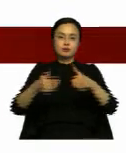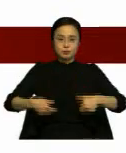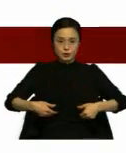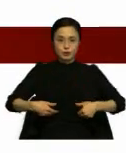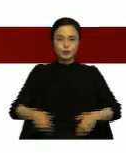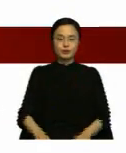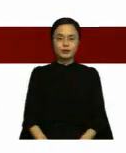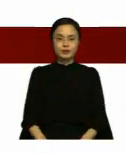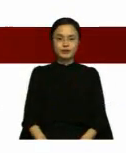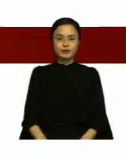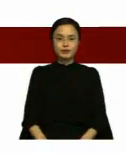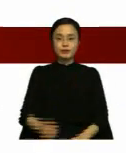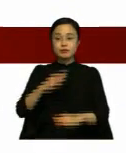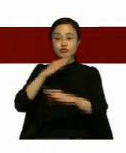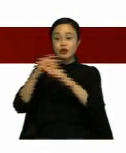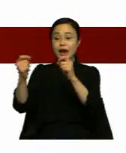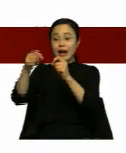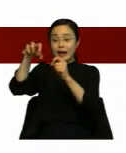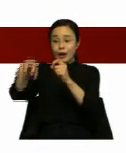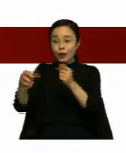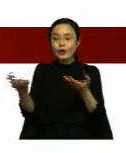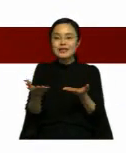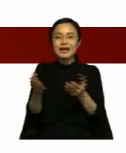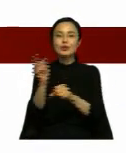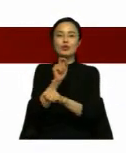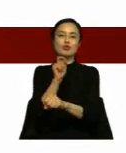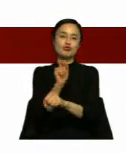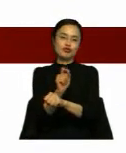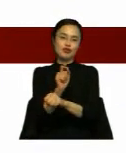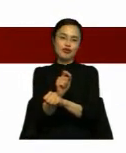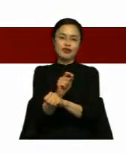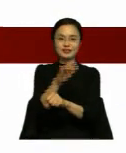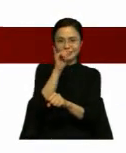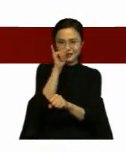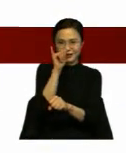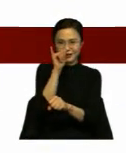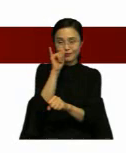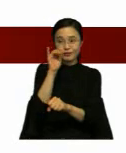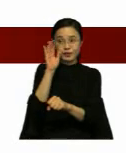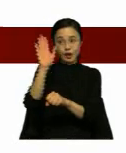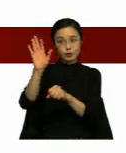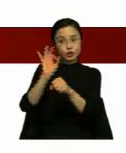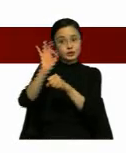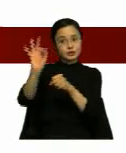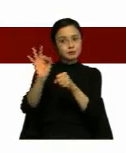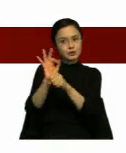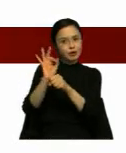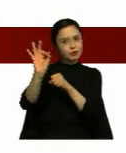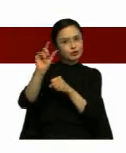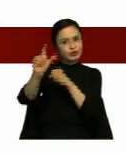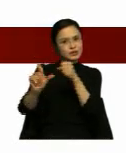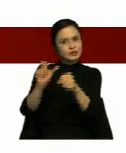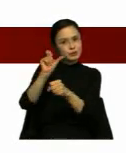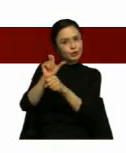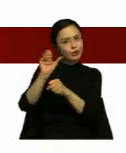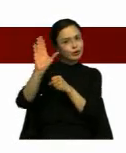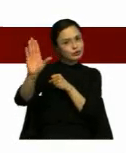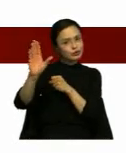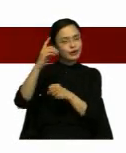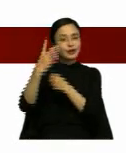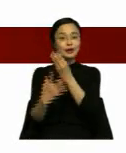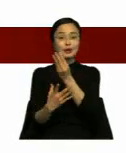접경지역에 근무하시는 여러 공무원님께서는 이제 10년 정도가 되면은 통일이